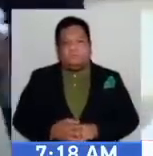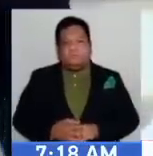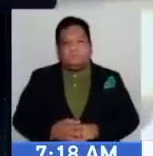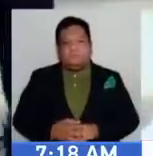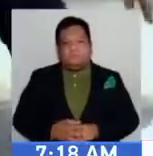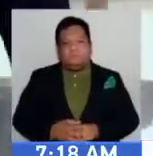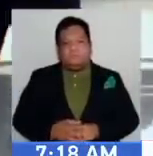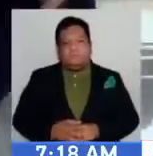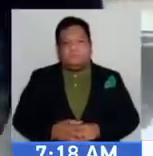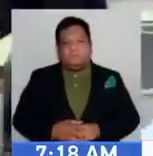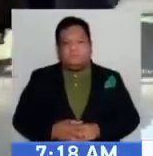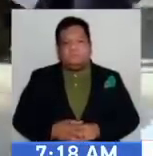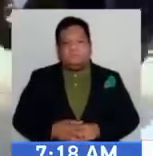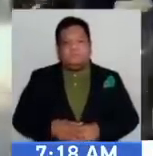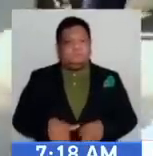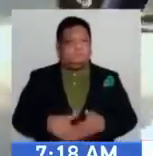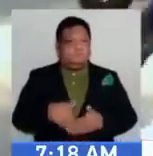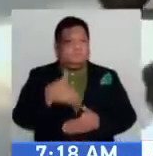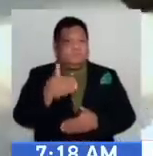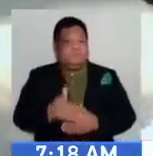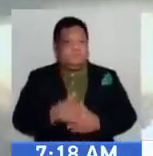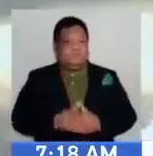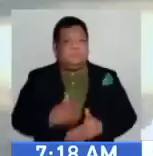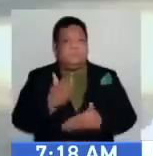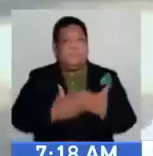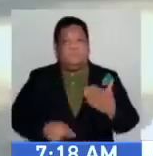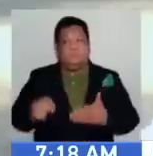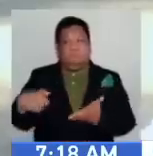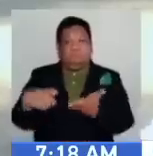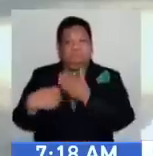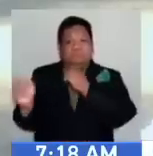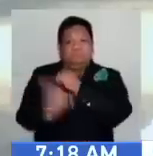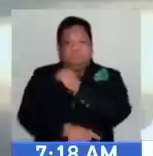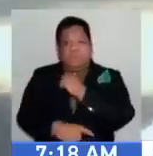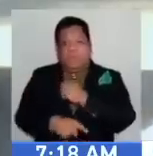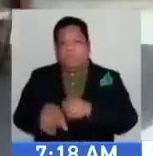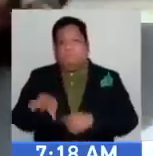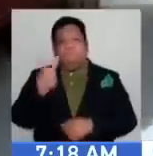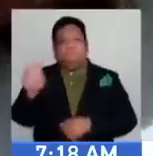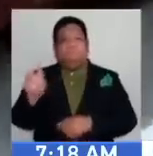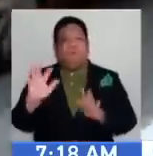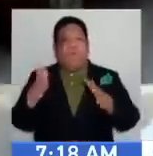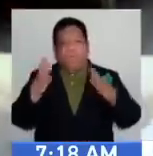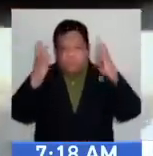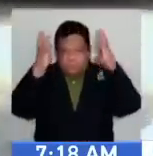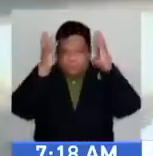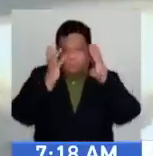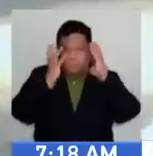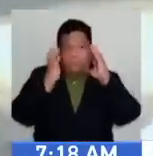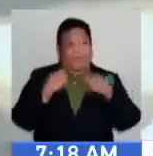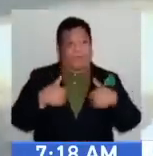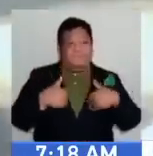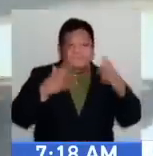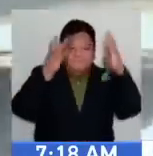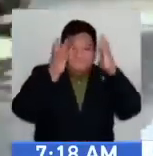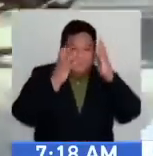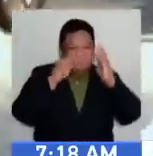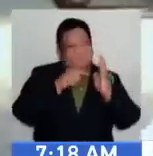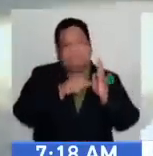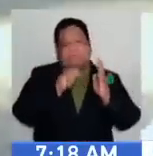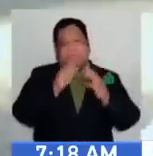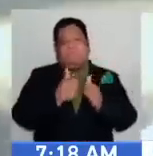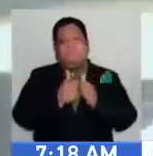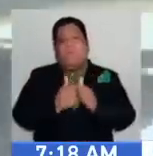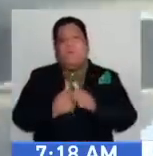Samantala, Ivan, ilan doon sa mga natikitan ay walang suot na helmet o di kaya mamisuot na helmet ay substandard naman ito. At katunayan, isa doon sa